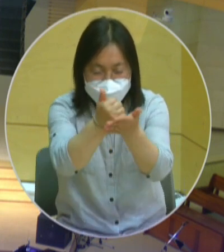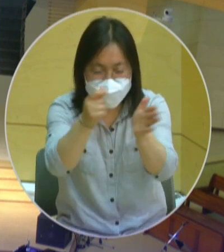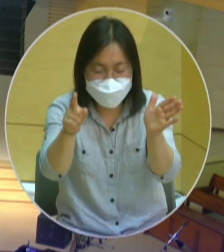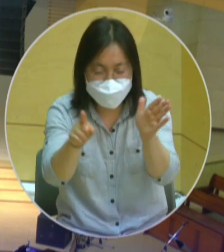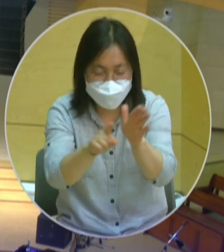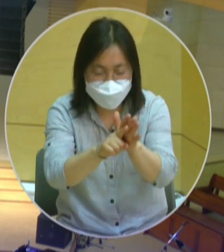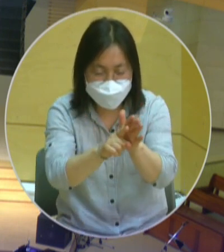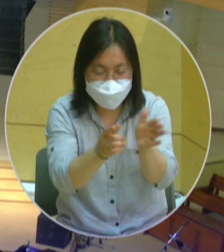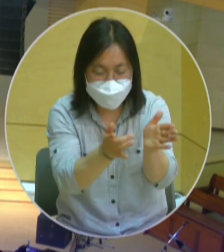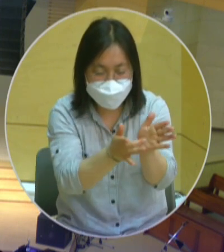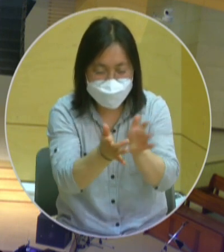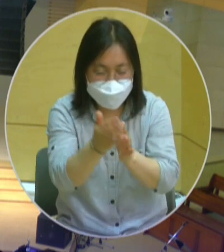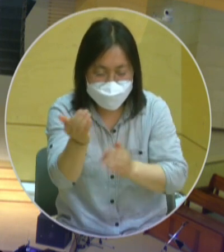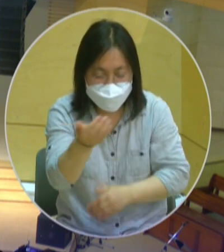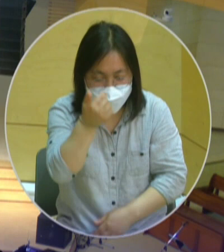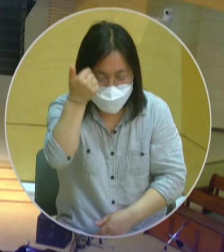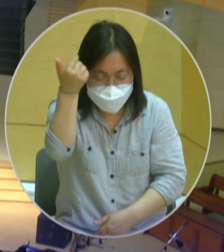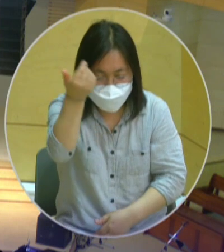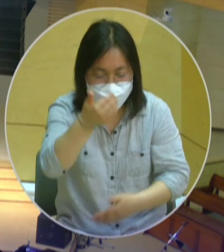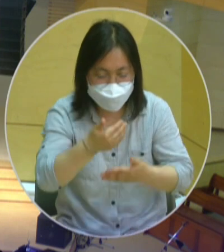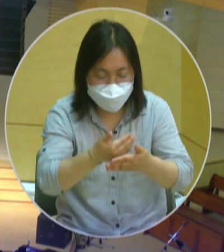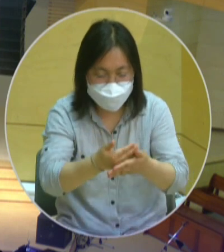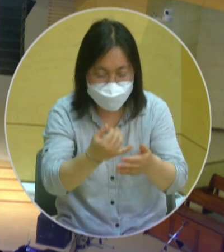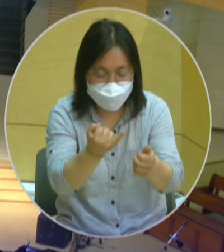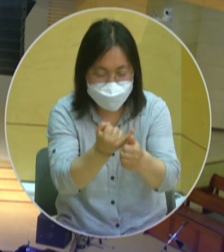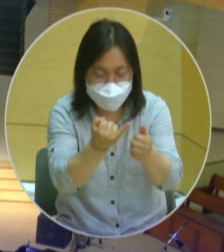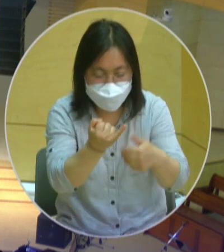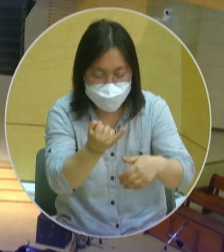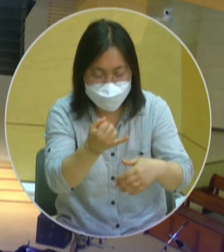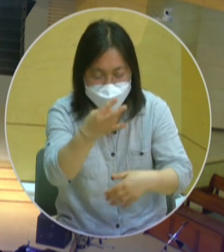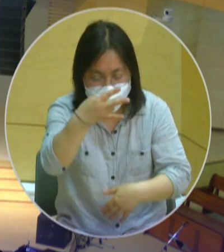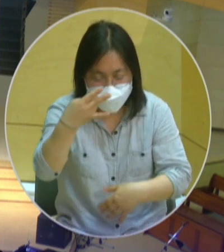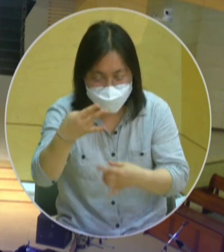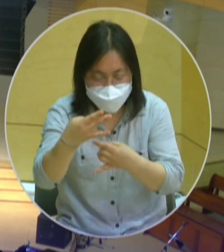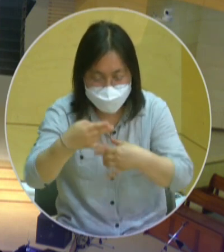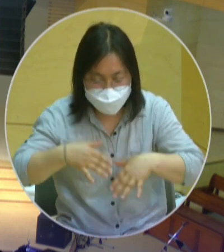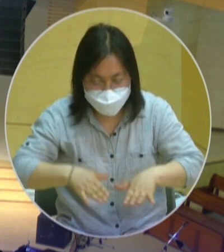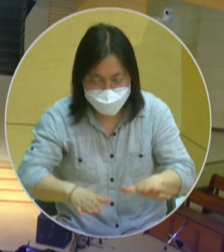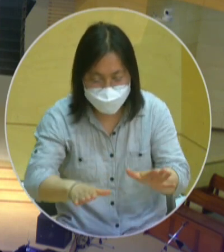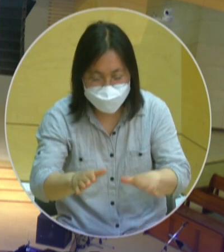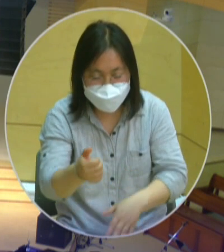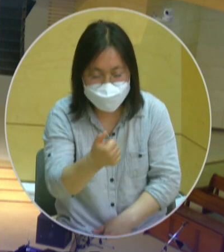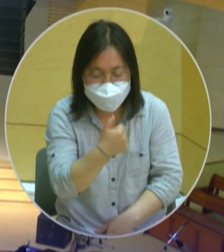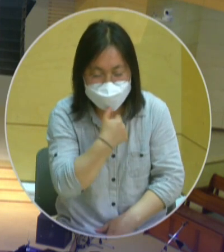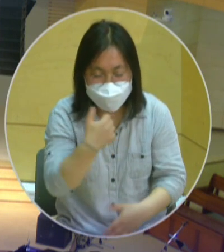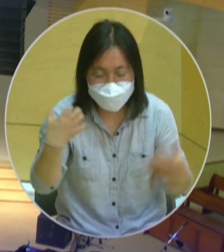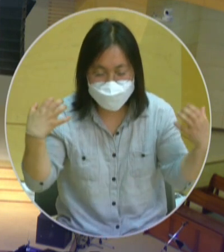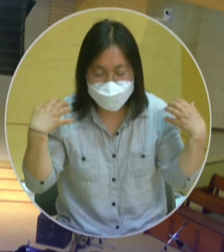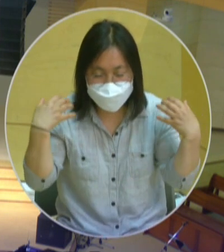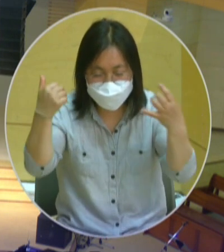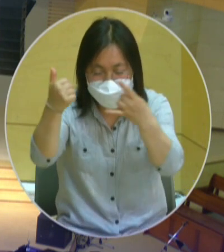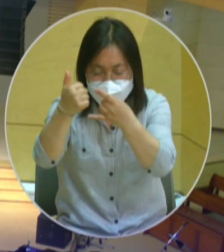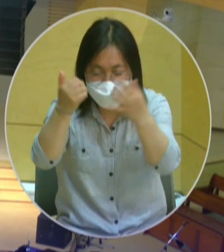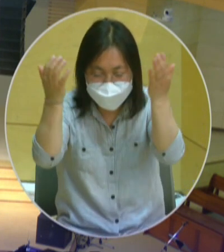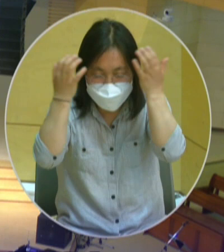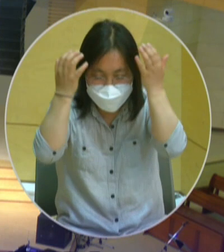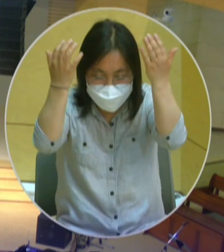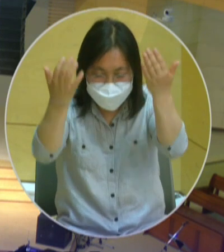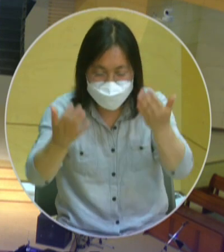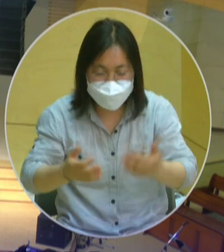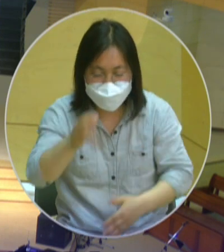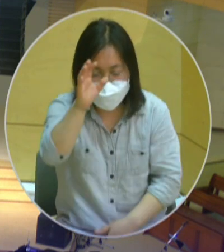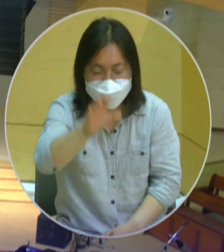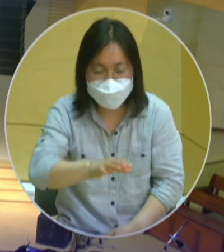예수 그리스도를 믿습니다. 그는 성령으로 잉태되어 동정녀 마리아에게서 나시고 본디오